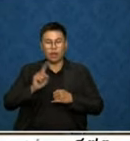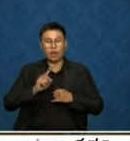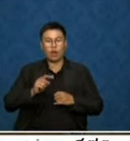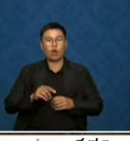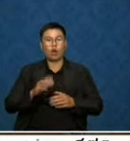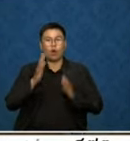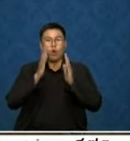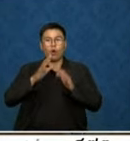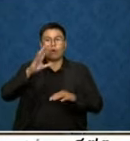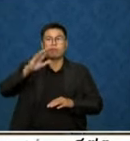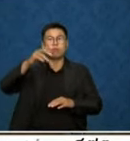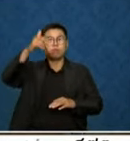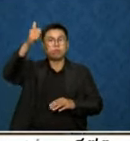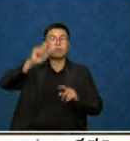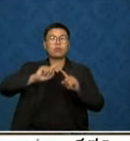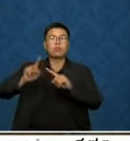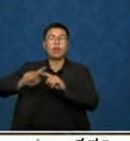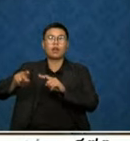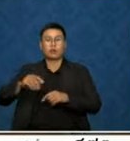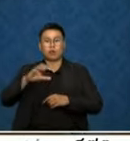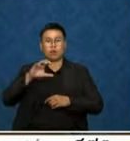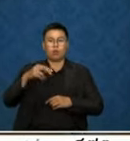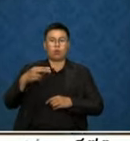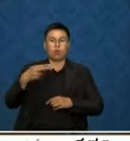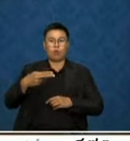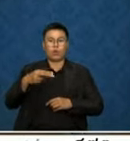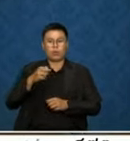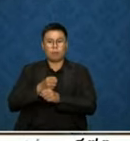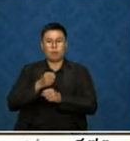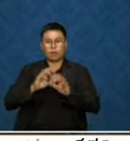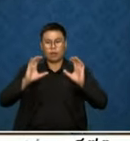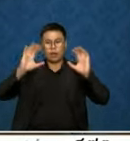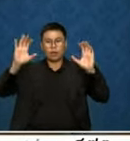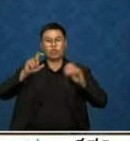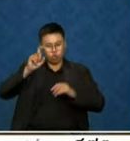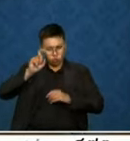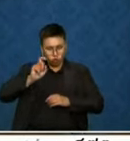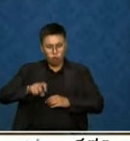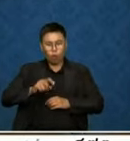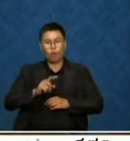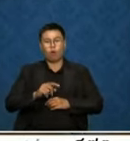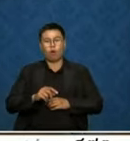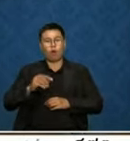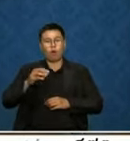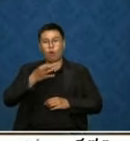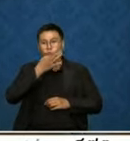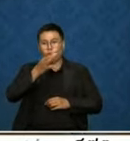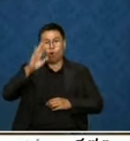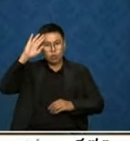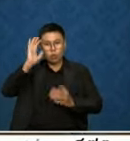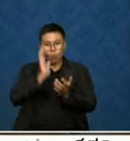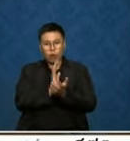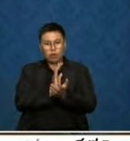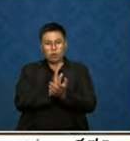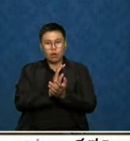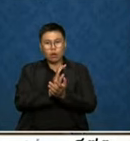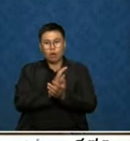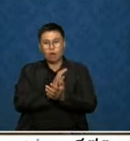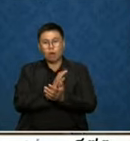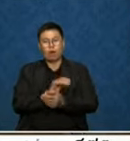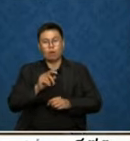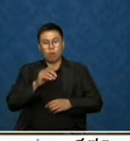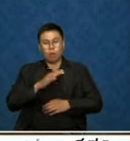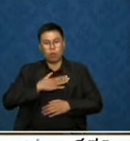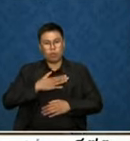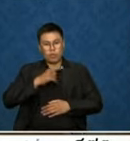วดาต่างๆเนี่ยหน่วยงานต่างๆเหล่านี้ต้องดำเนินคดีท่านประธานอย่าละเว้นนะครับผมคิ